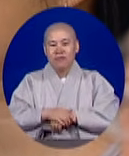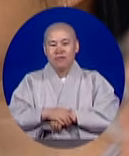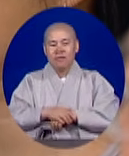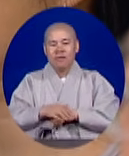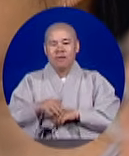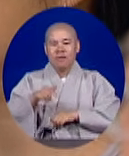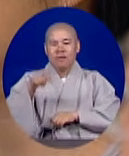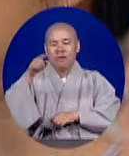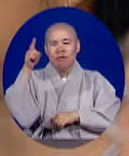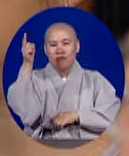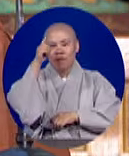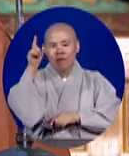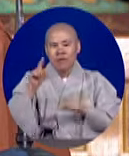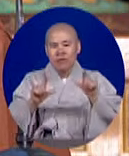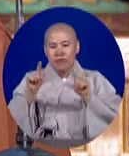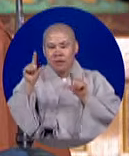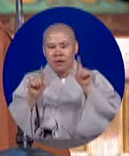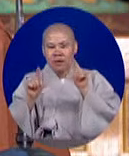공상이다.